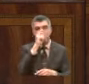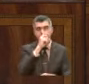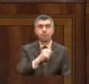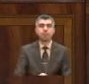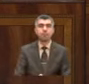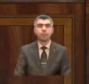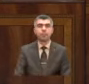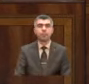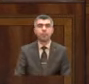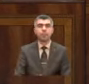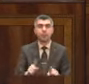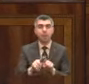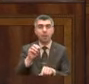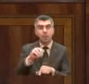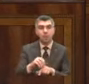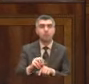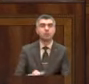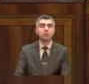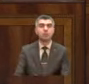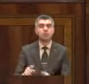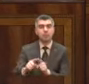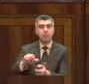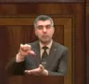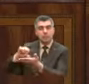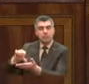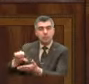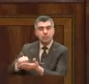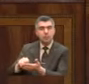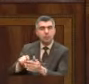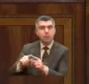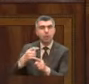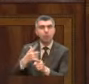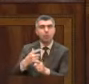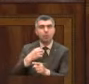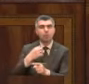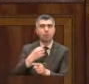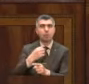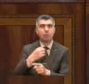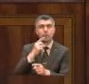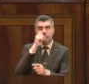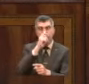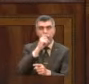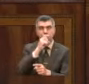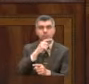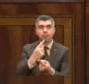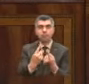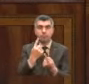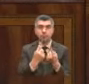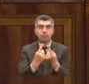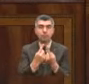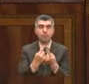هو المحميات الطبيعية والمناطق الرطبة التي تعرف وضعية مقلقة، وبعدها مهدد